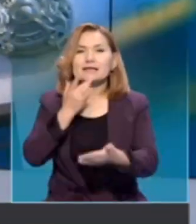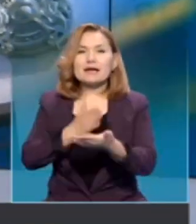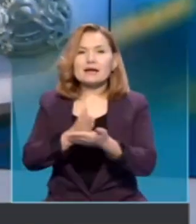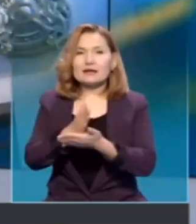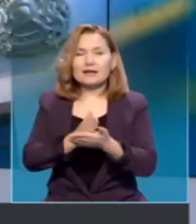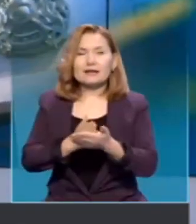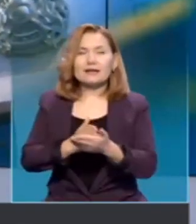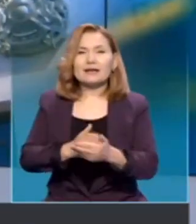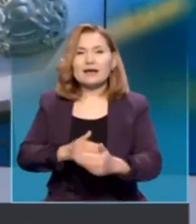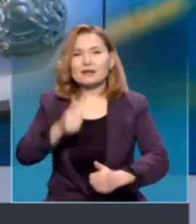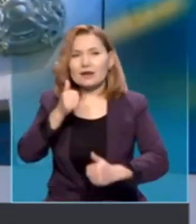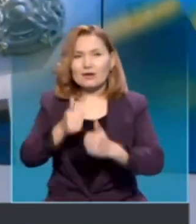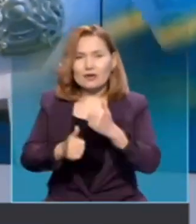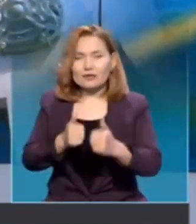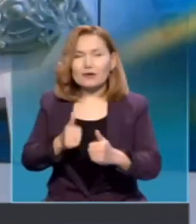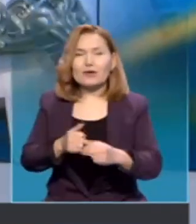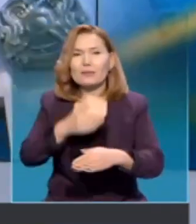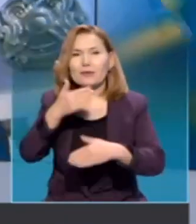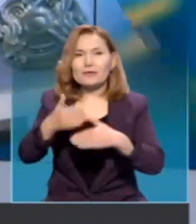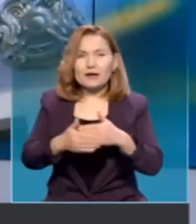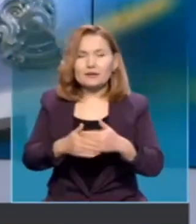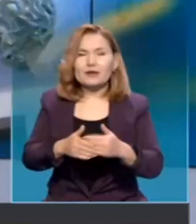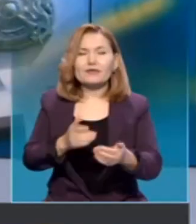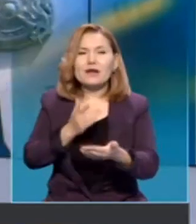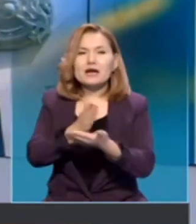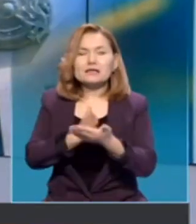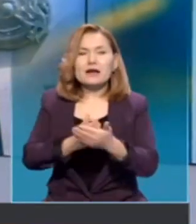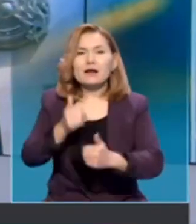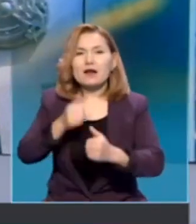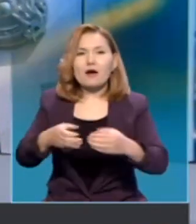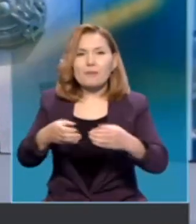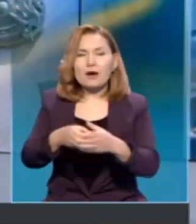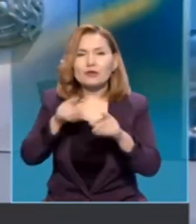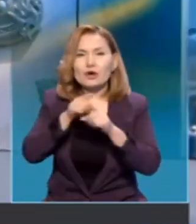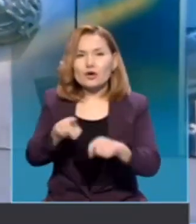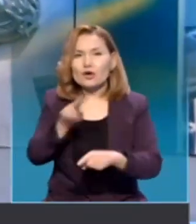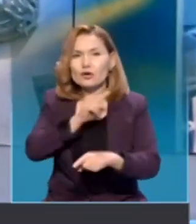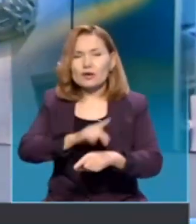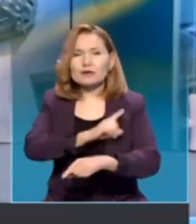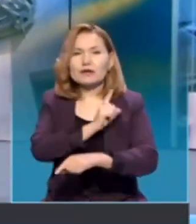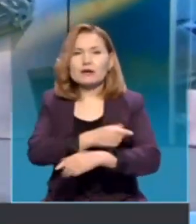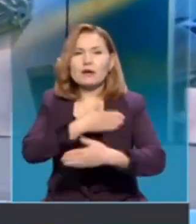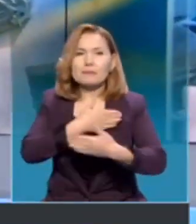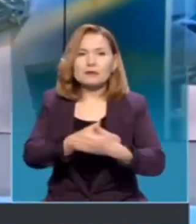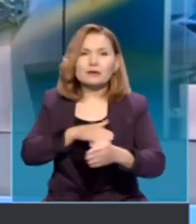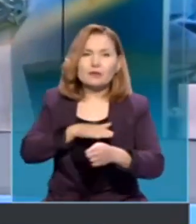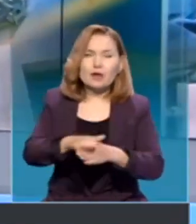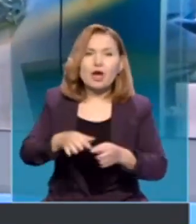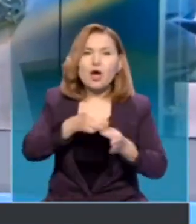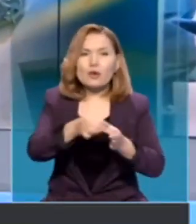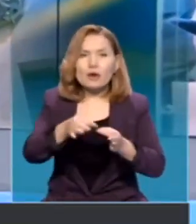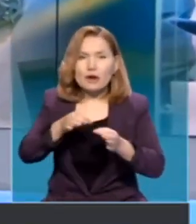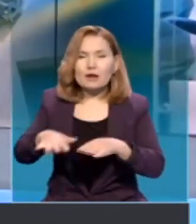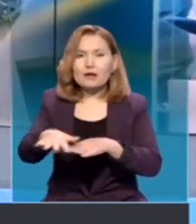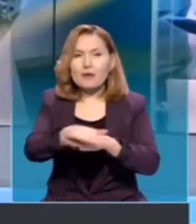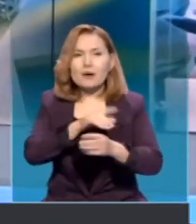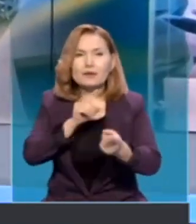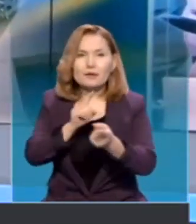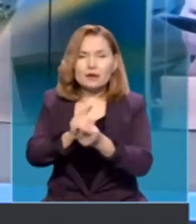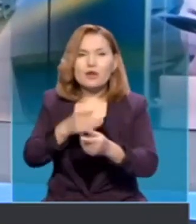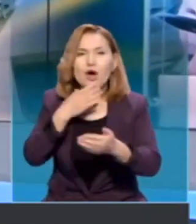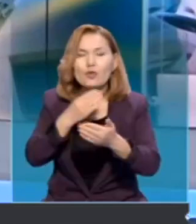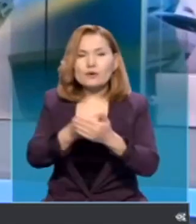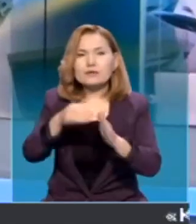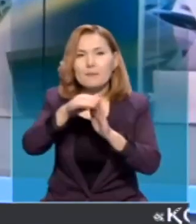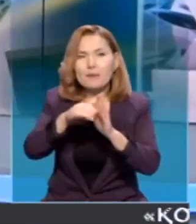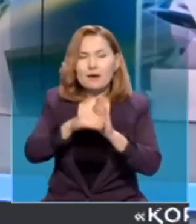Саяси науқан жақындаған сайын сайлауға түсетін партиялар мен кандидаттардың үгіт насихат жұмыстары белсенді жүріп жатыр. Өңір-өңірлерді аралап,